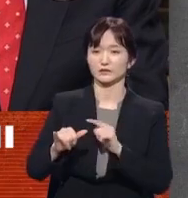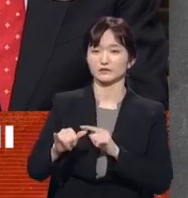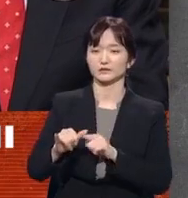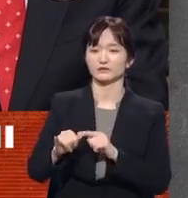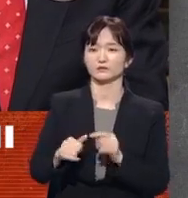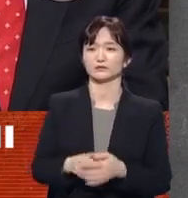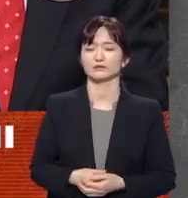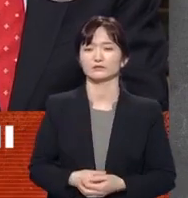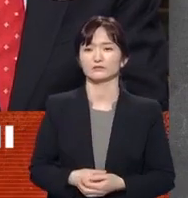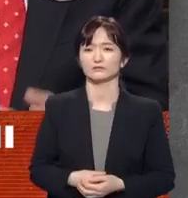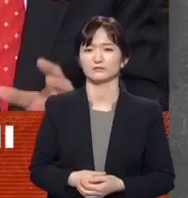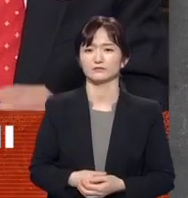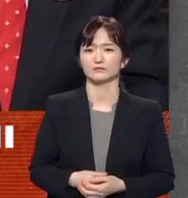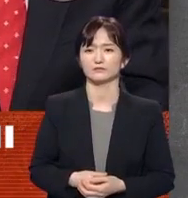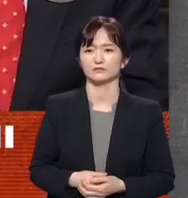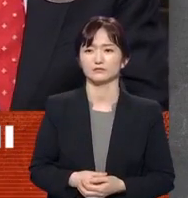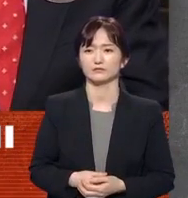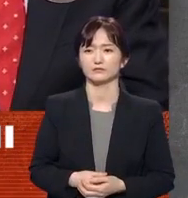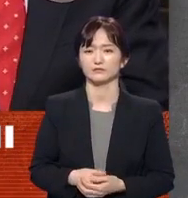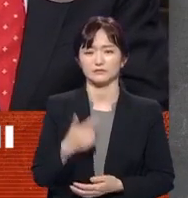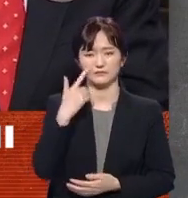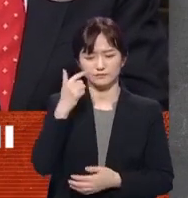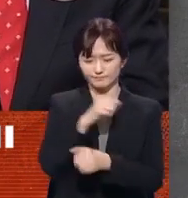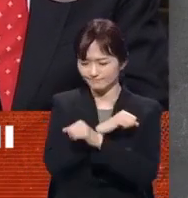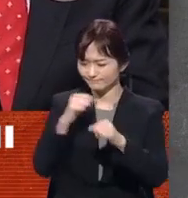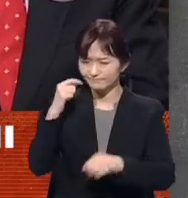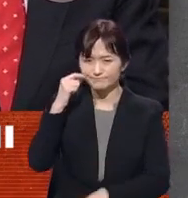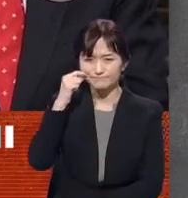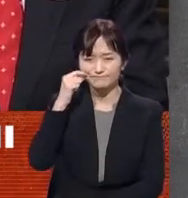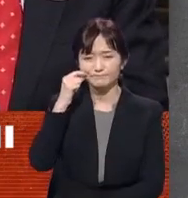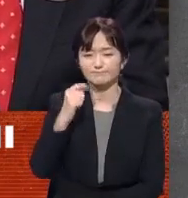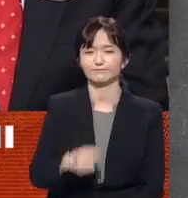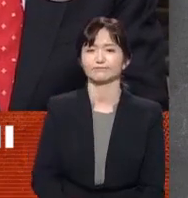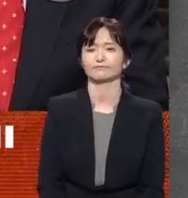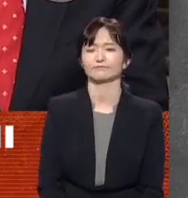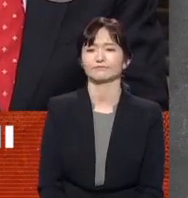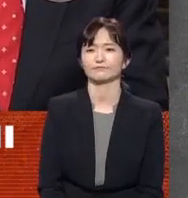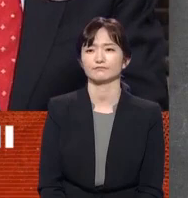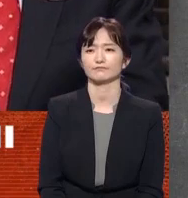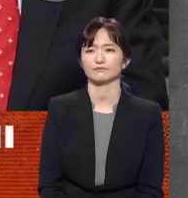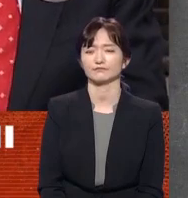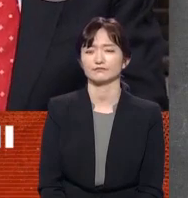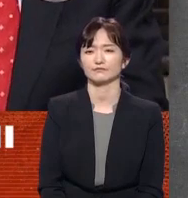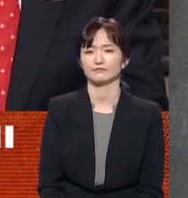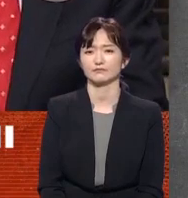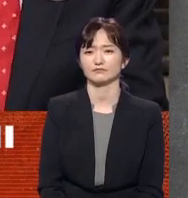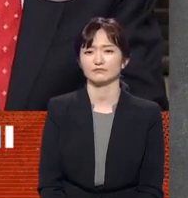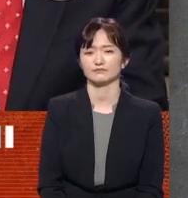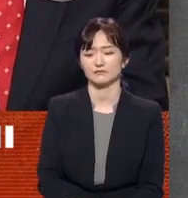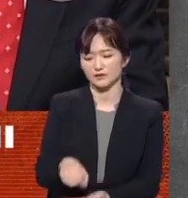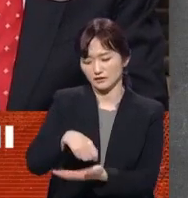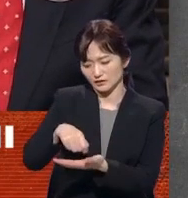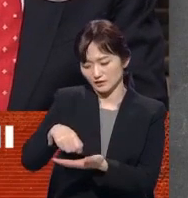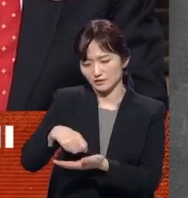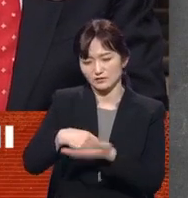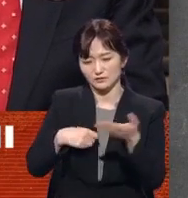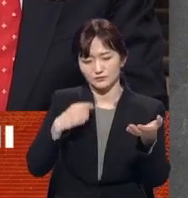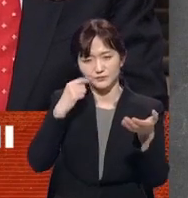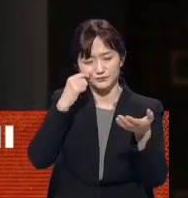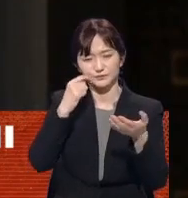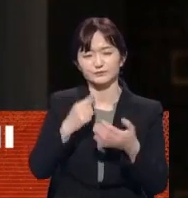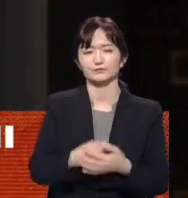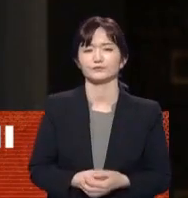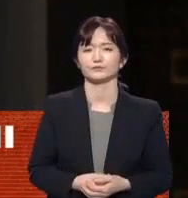것을 고려했을 때 용서할 수가 없는 거죠 그래서 이제 그 탄원서를 갖다가 소주지 못한 것으로 그렇게 봅니다